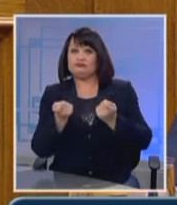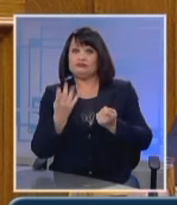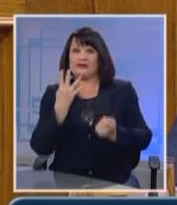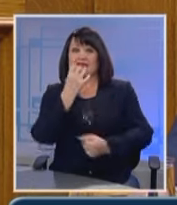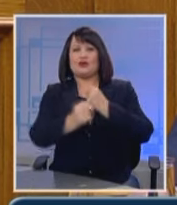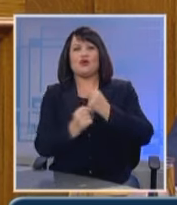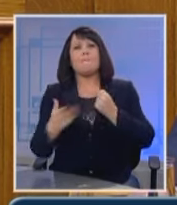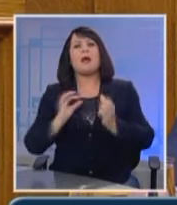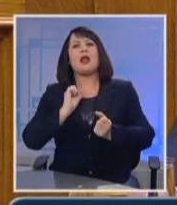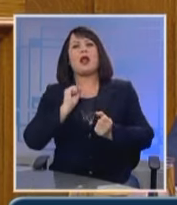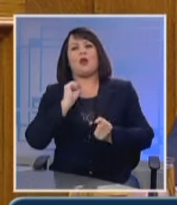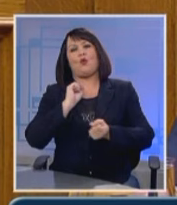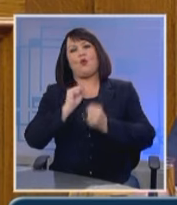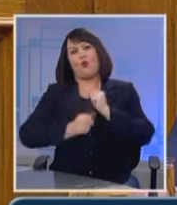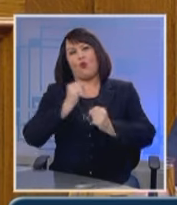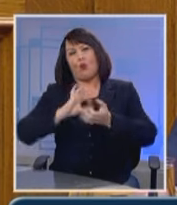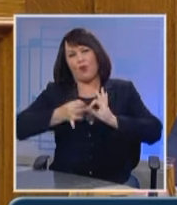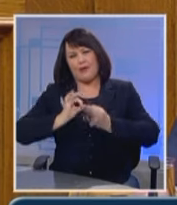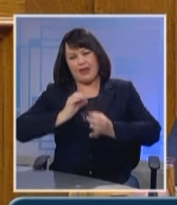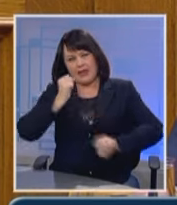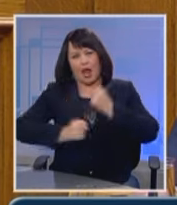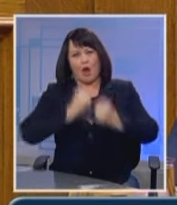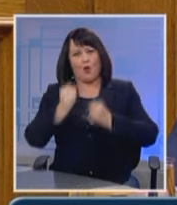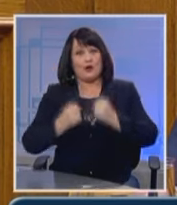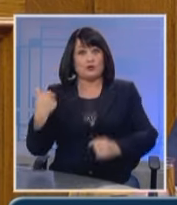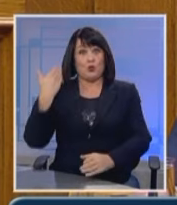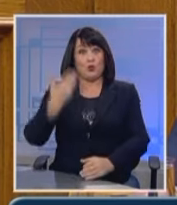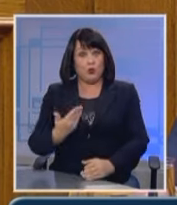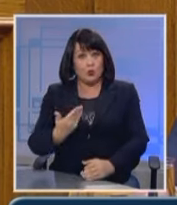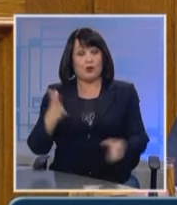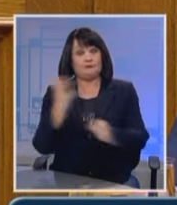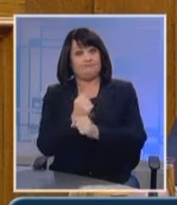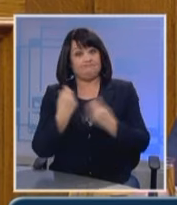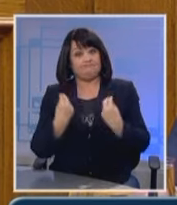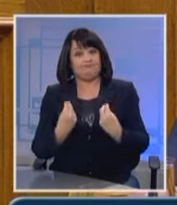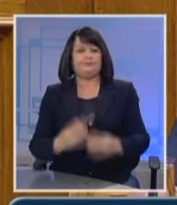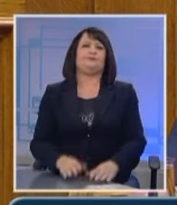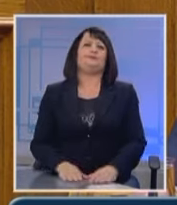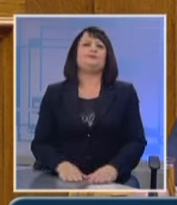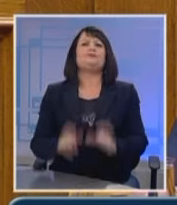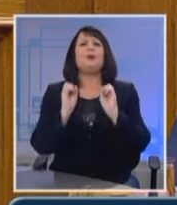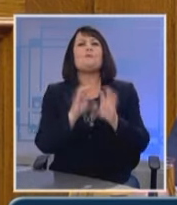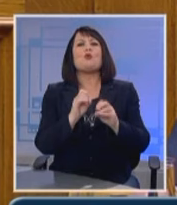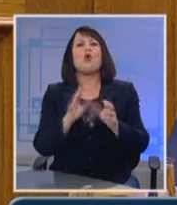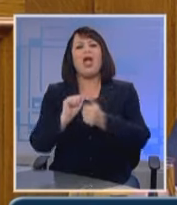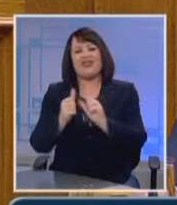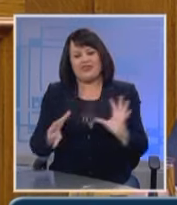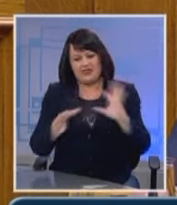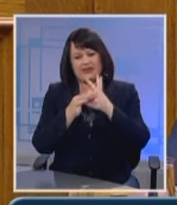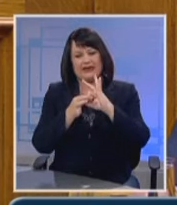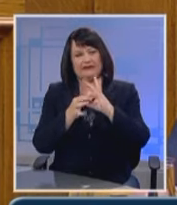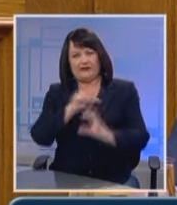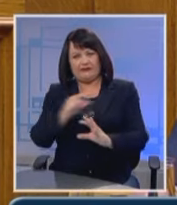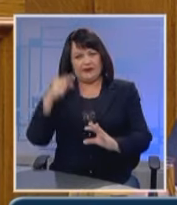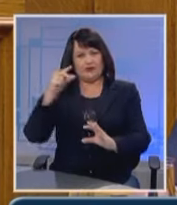είναι οι Παραολυμπιακοί Αγώνες. Προπονητής και αθλητής αποτελούν ένα άρρηκτο σύνολο με κοινούς